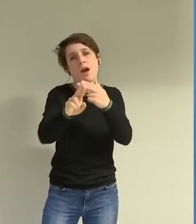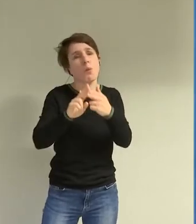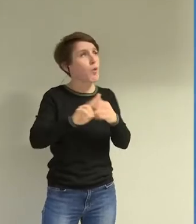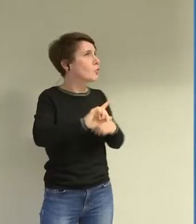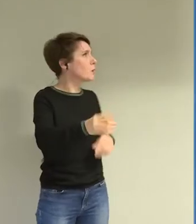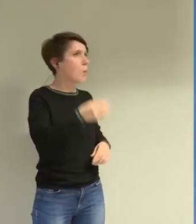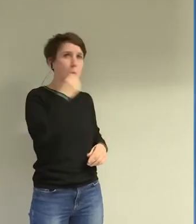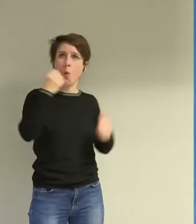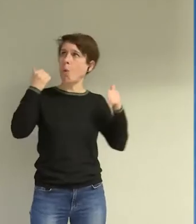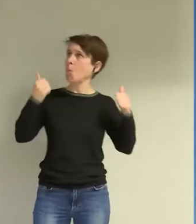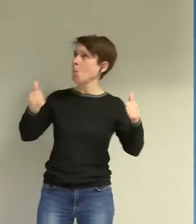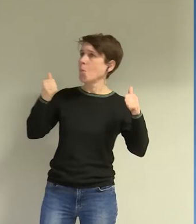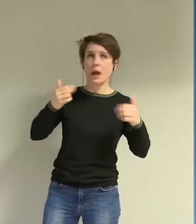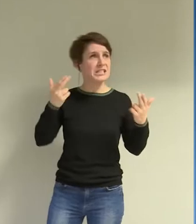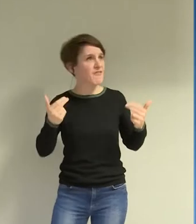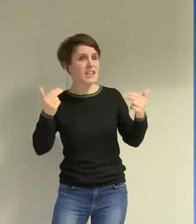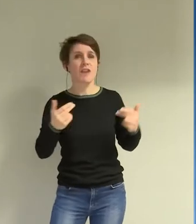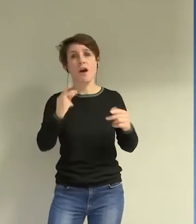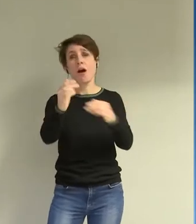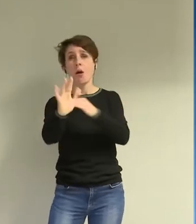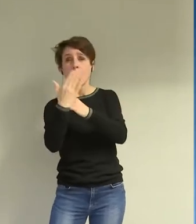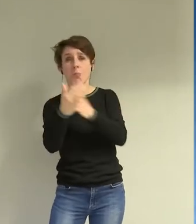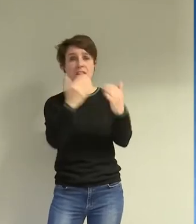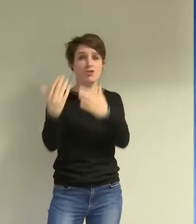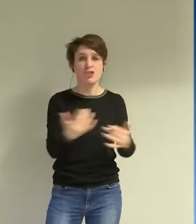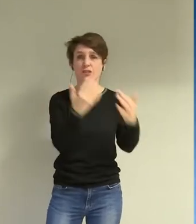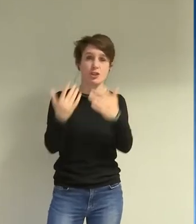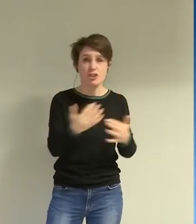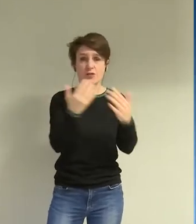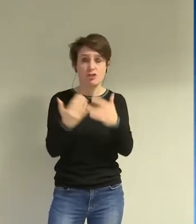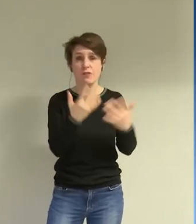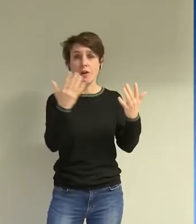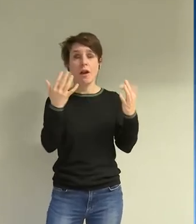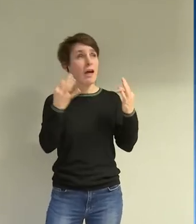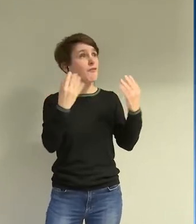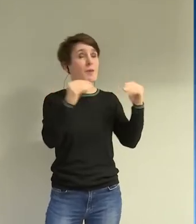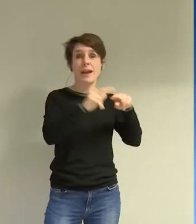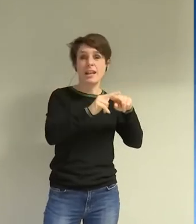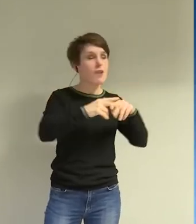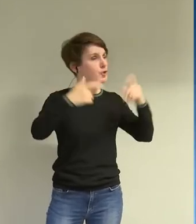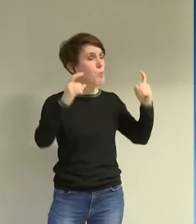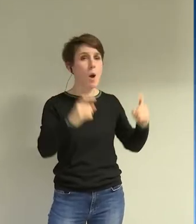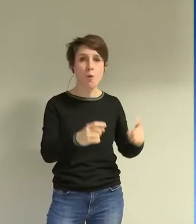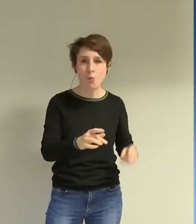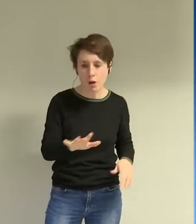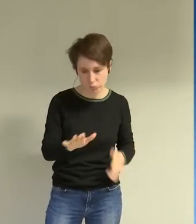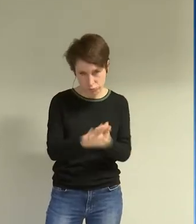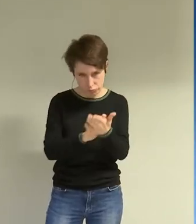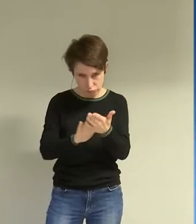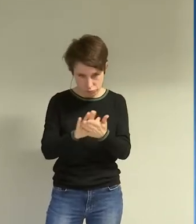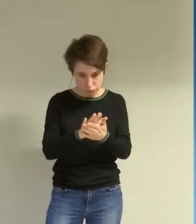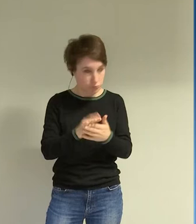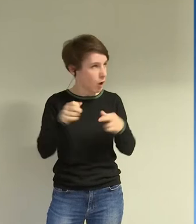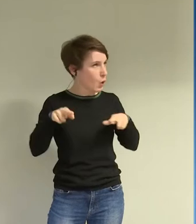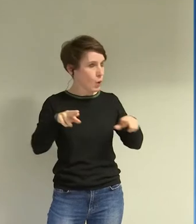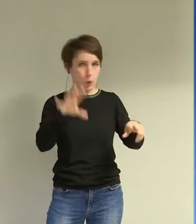en nous annonçant des chiffres sur une prétendue baisse du taux de vacance commercial mais comment peut-on croire à ces chiffres quand on voit tous ces commerces